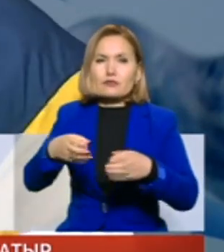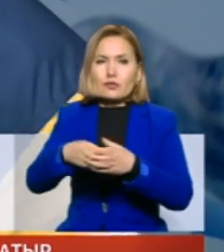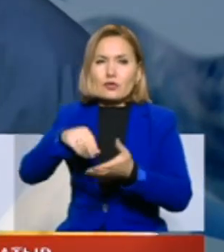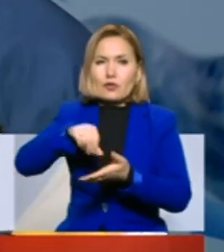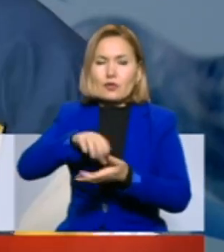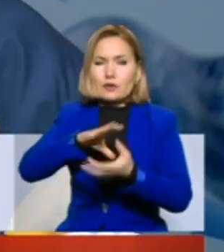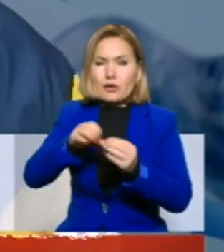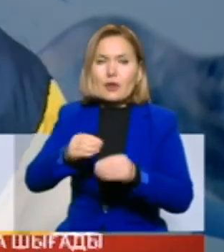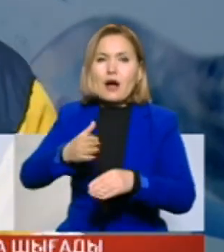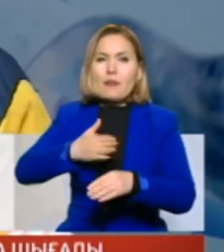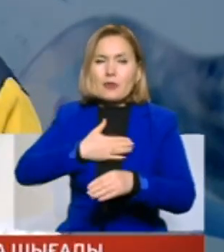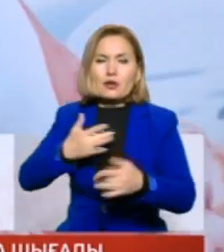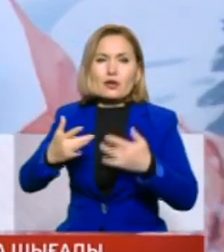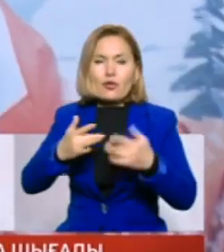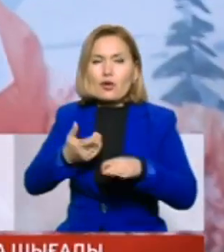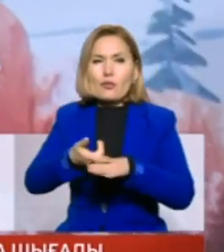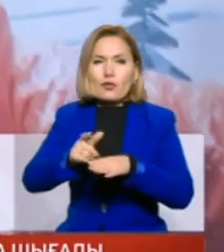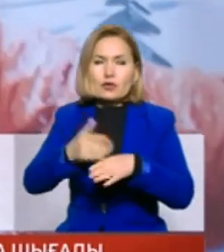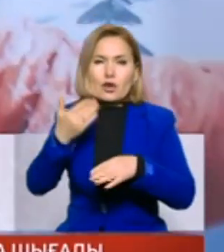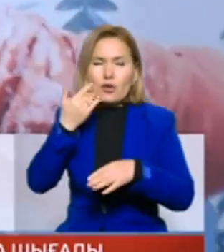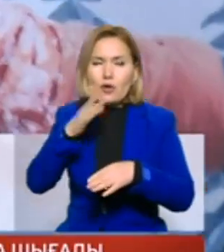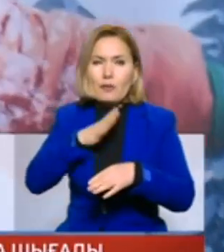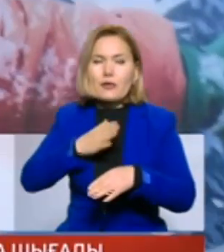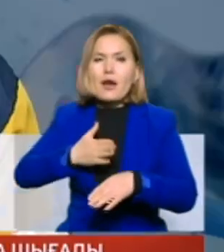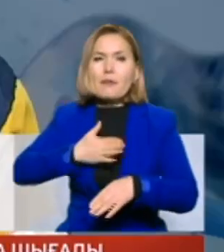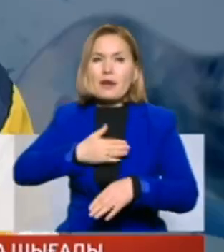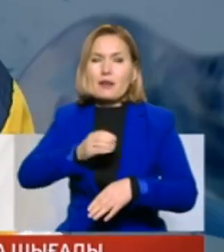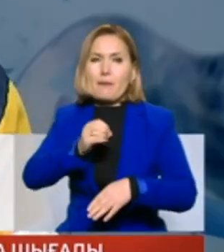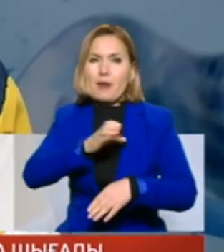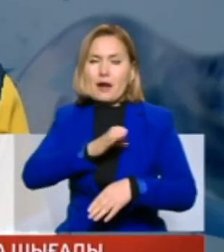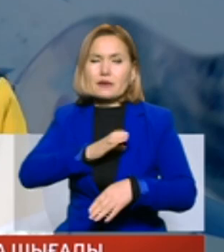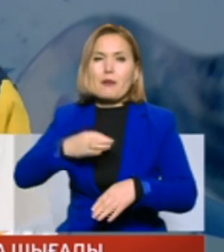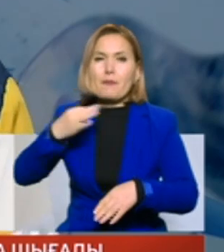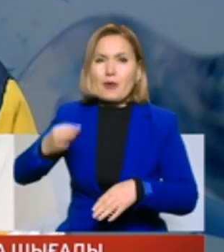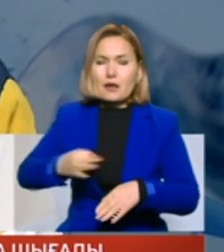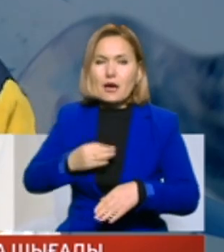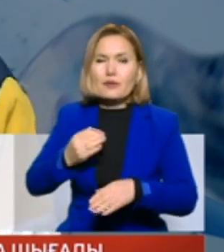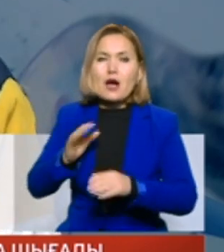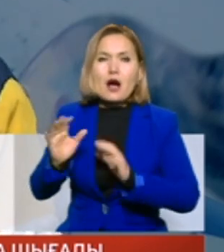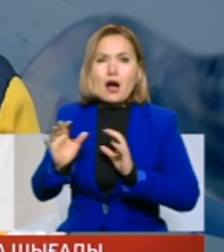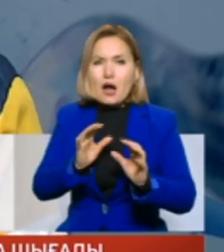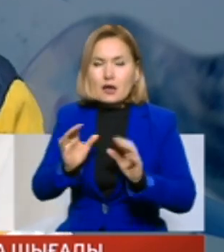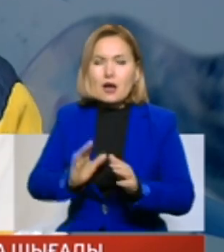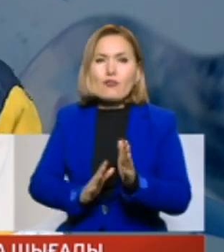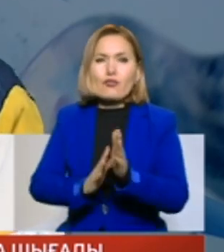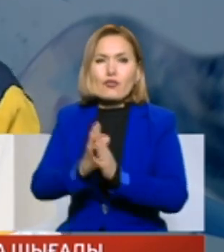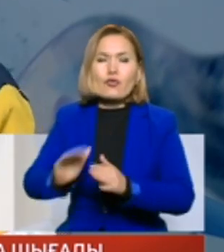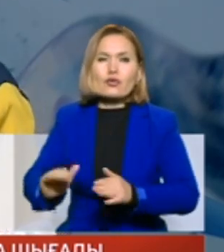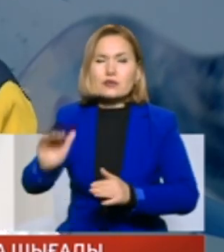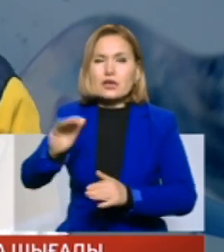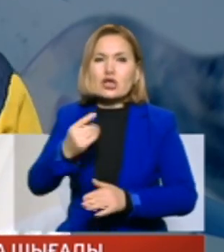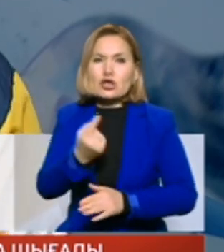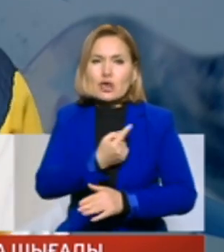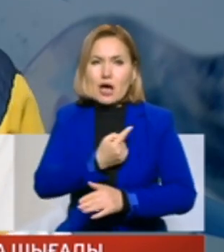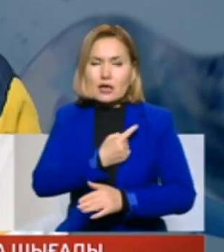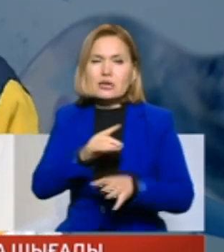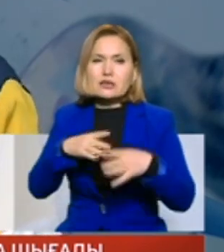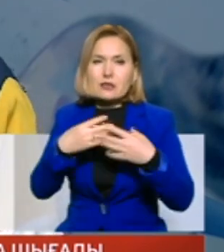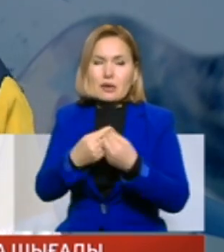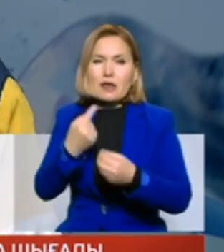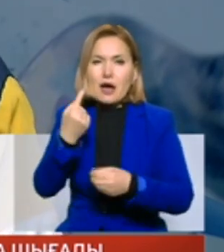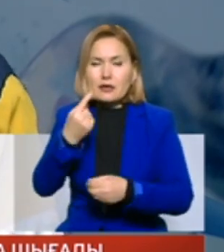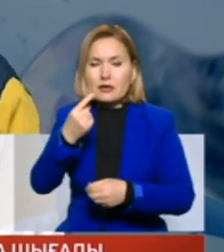ролім маған қиын болған жоқ. Байдың баласы, Алақанда аяла өскен, үйде жалғыз баласы өзінің. Сонда ерке бала